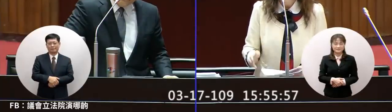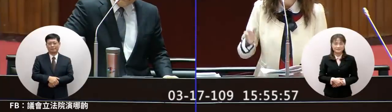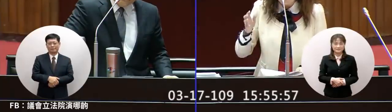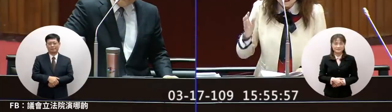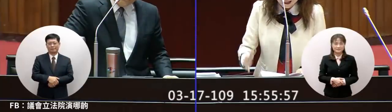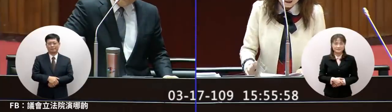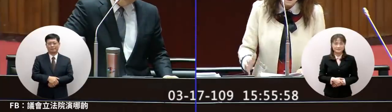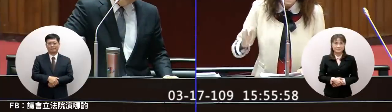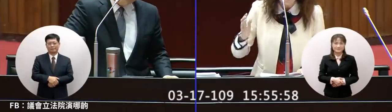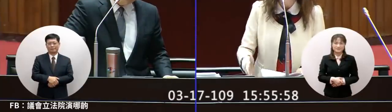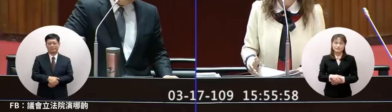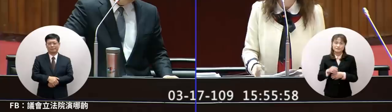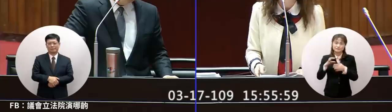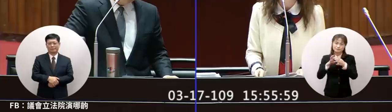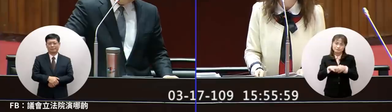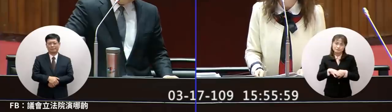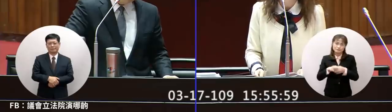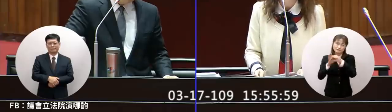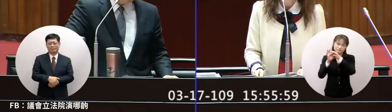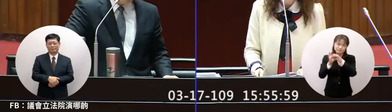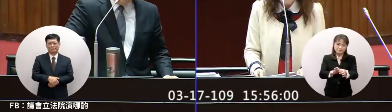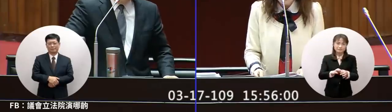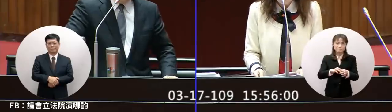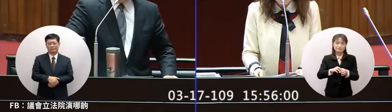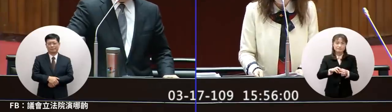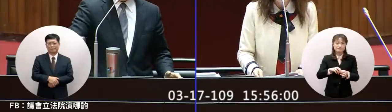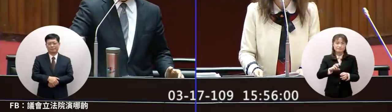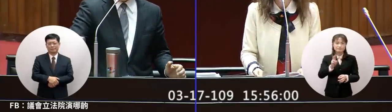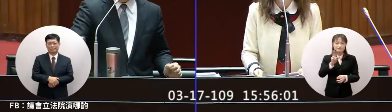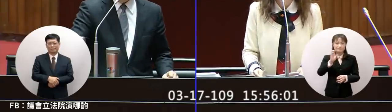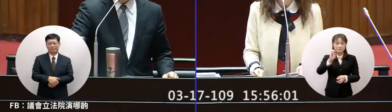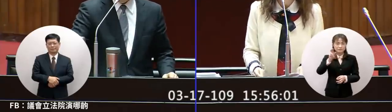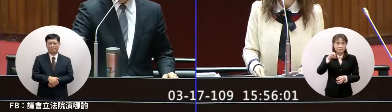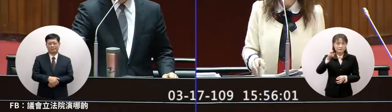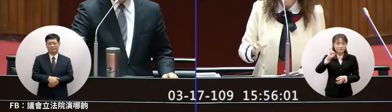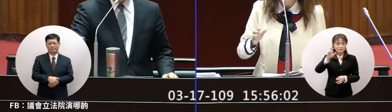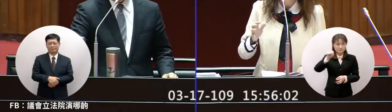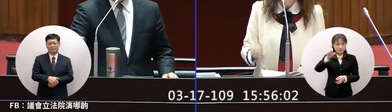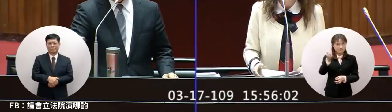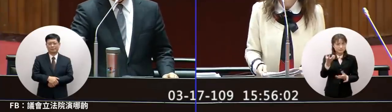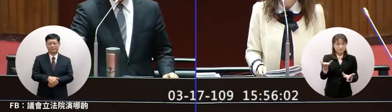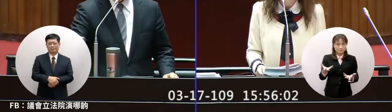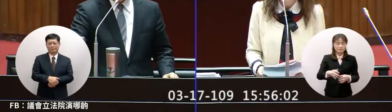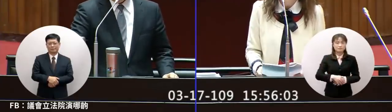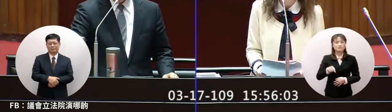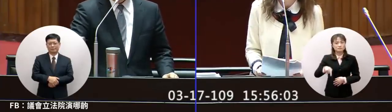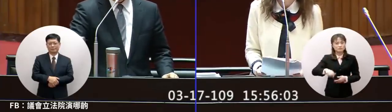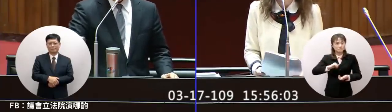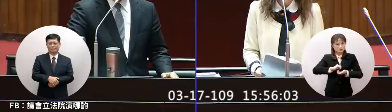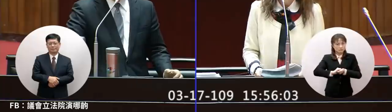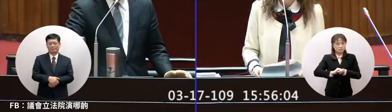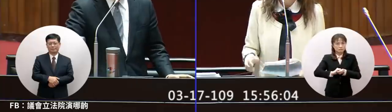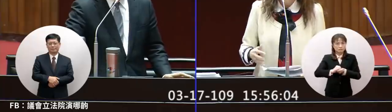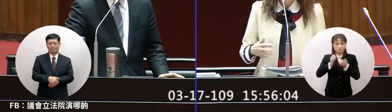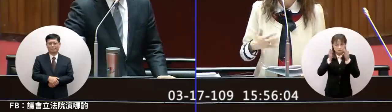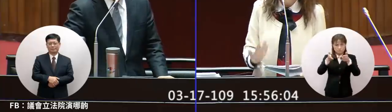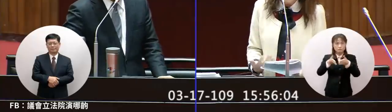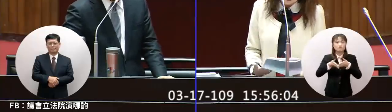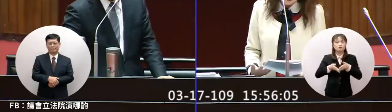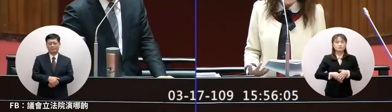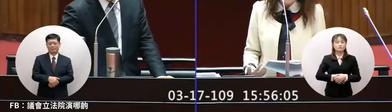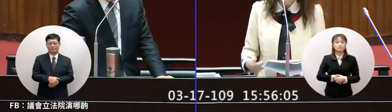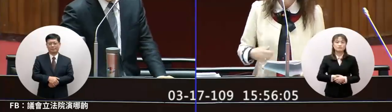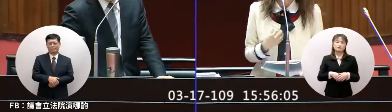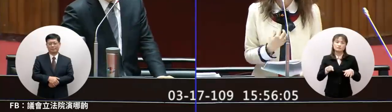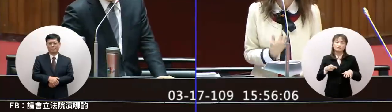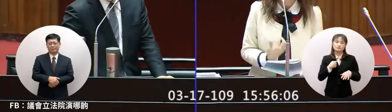所以咱阁要继续 China 落去吗？所以我是认为讲吼，其实咱来真正爱正视这个问题啦。那因为我今仔